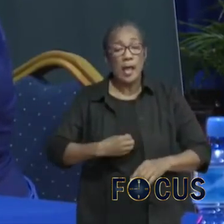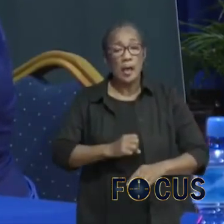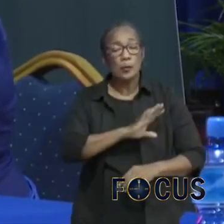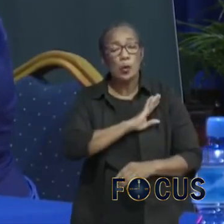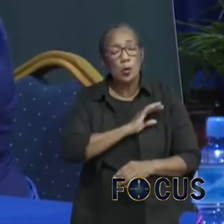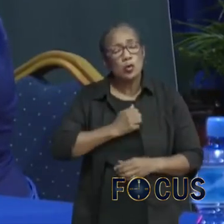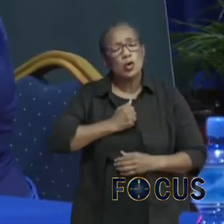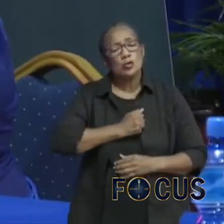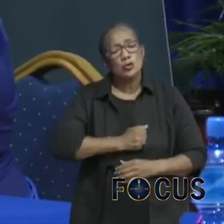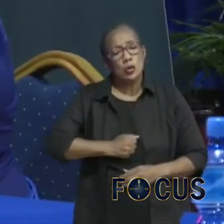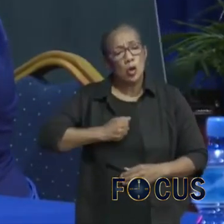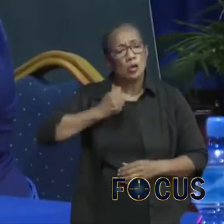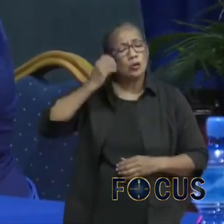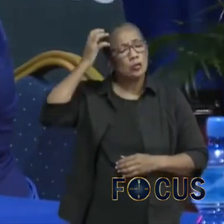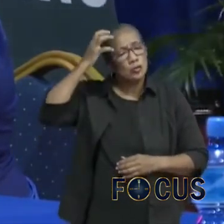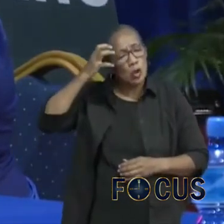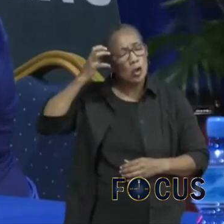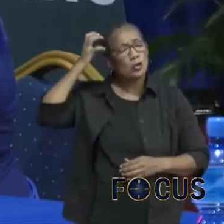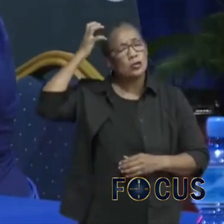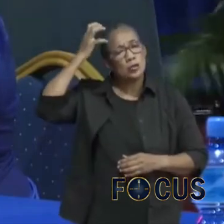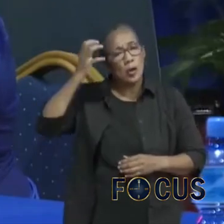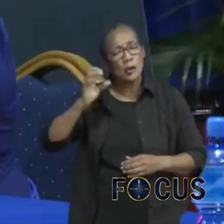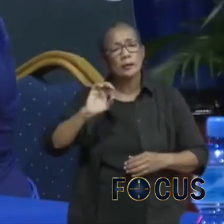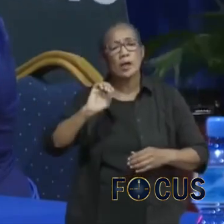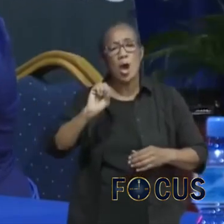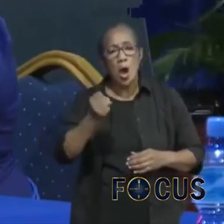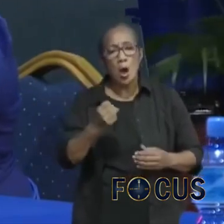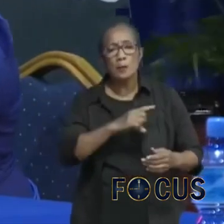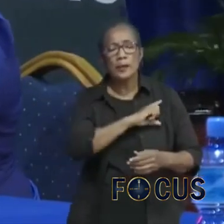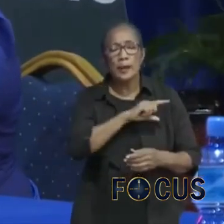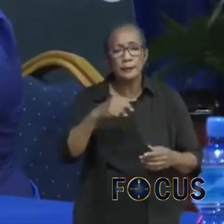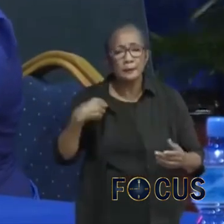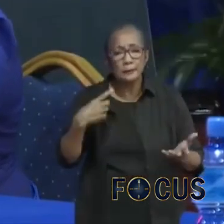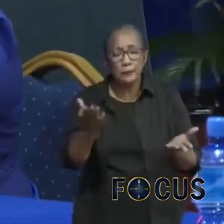bezorgdheid geuit voor het feit dat wij